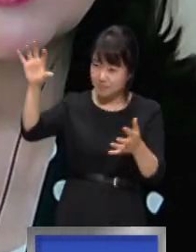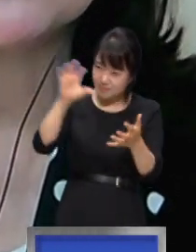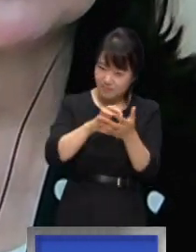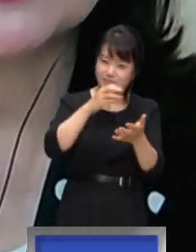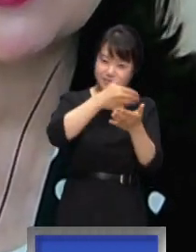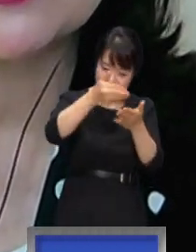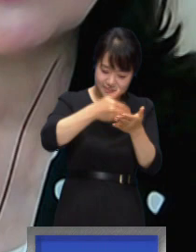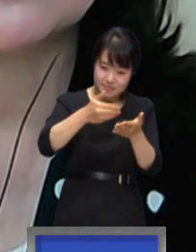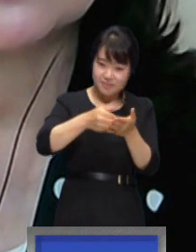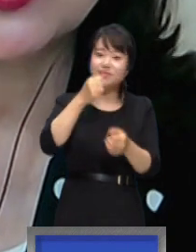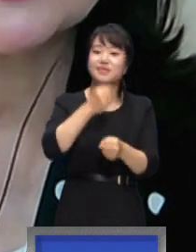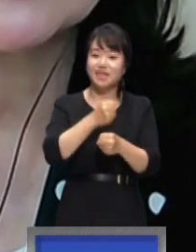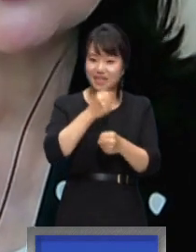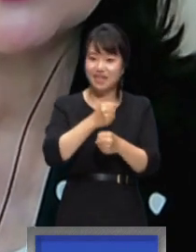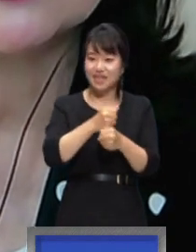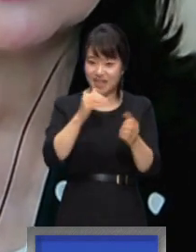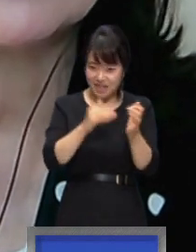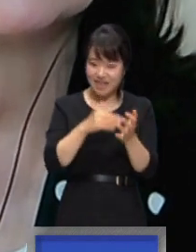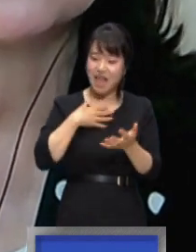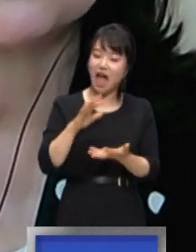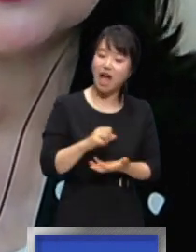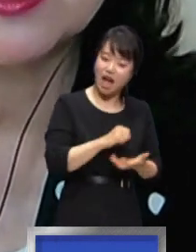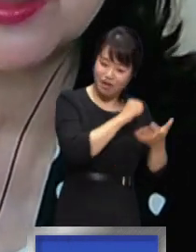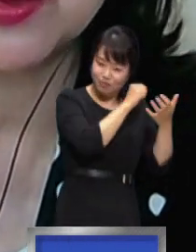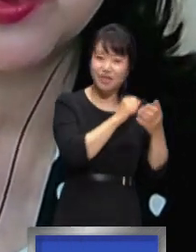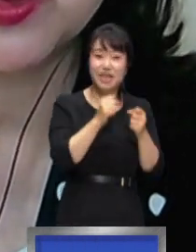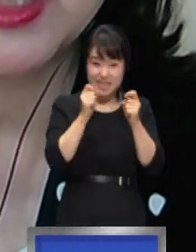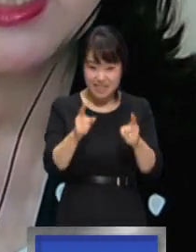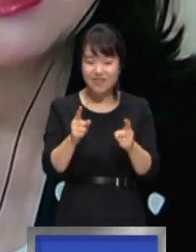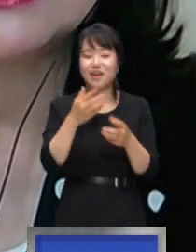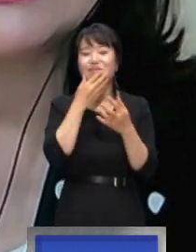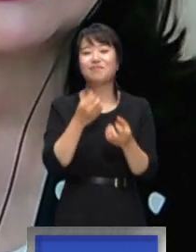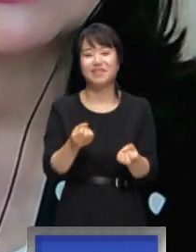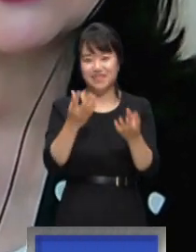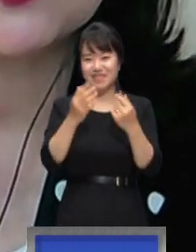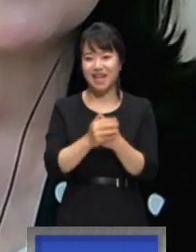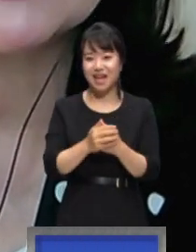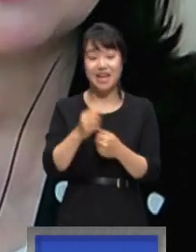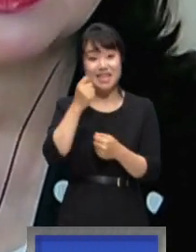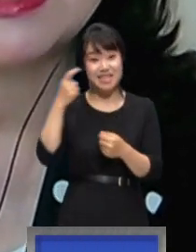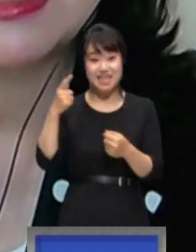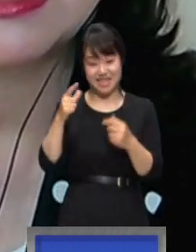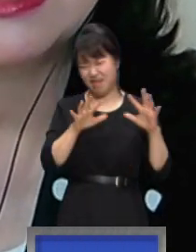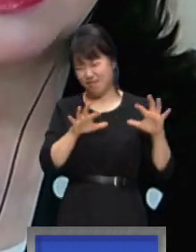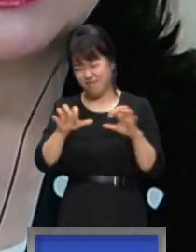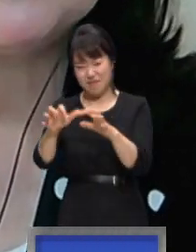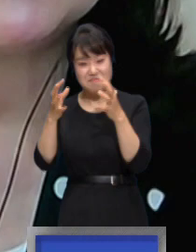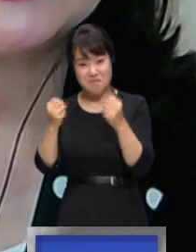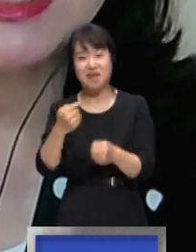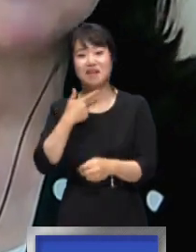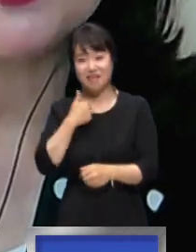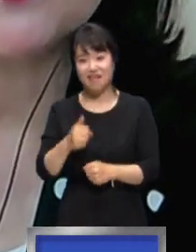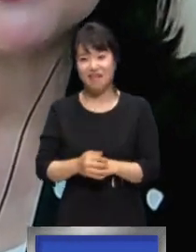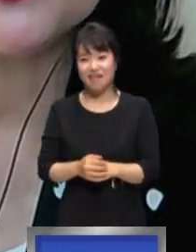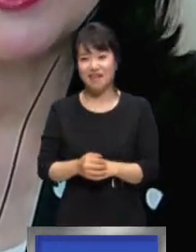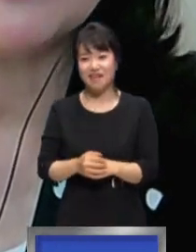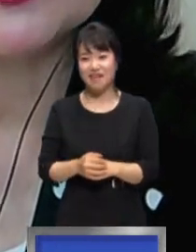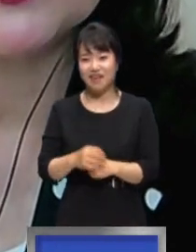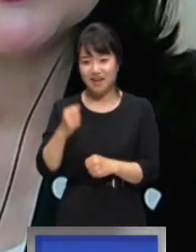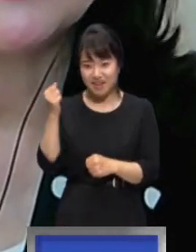풍경들을 유화로 그려서 소장할 수 있는 기회가 주어지는 프로라 인기가 높았습니다. 시민